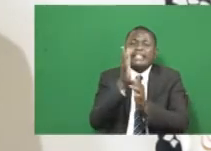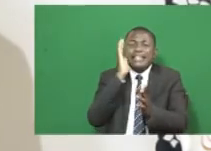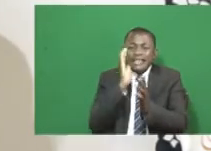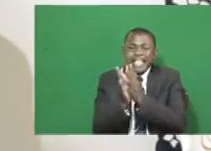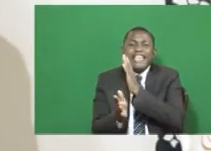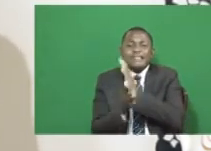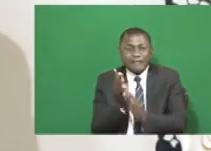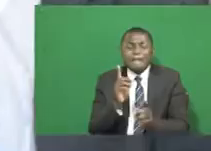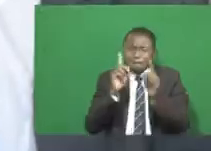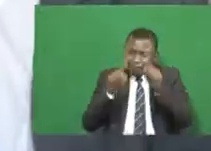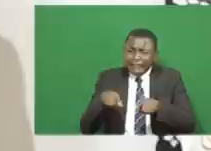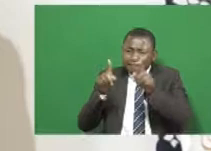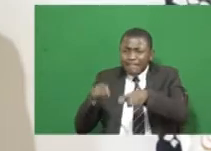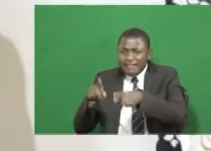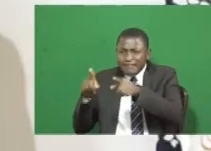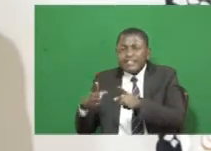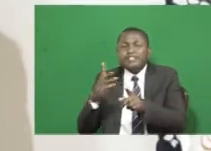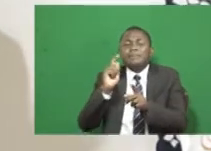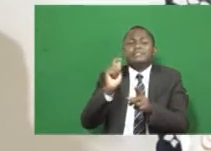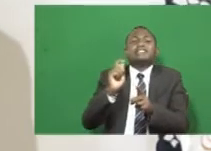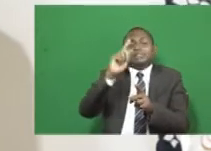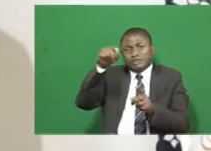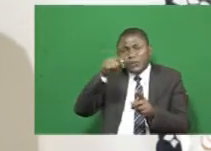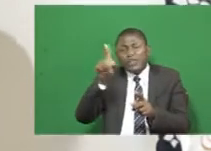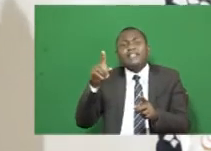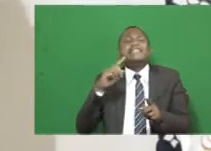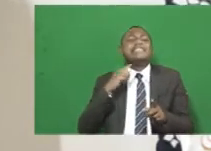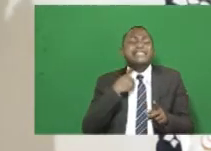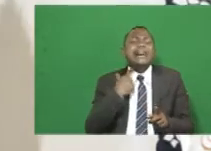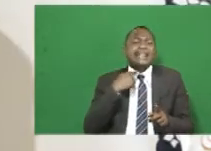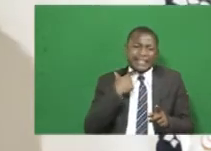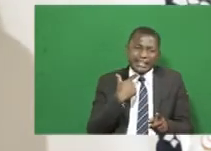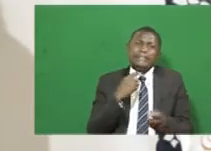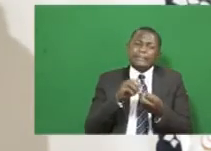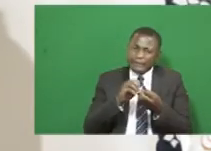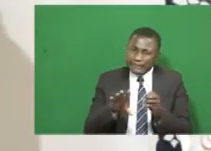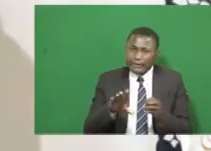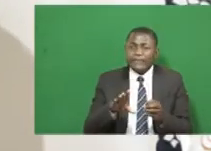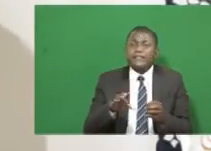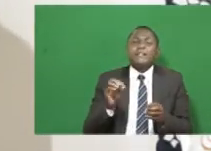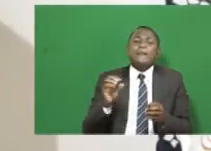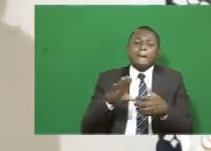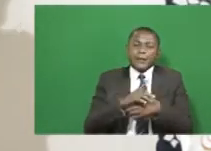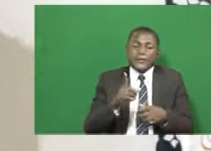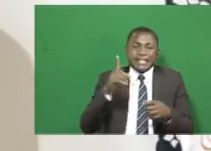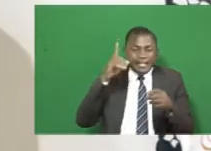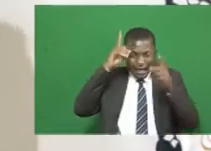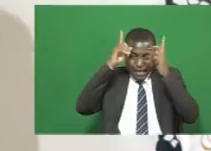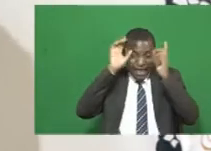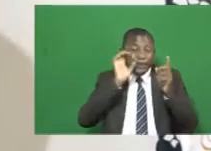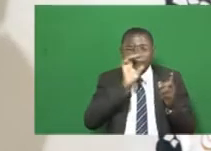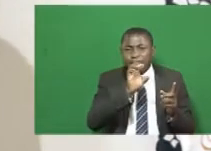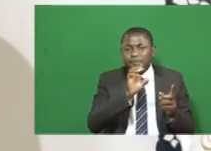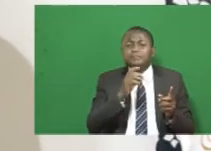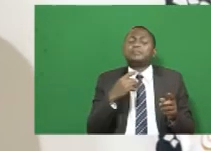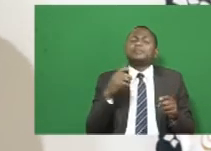But karifandiri ya. And it was all right. Satan hane nganyato. Because Satan akango mira pa Bible soka. Akaku godesa kurinzu